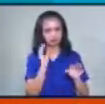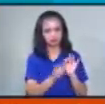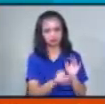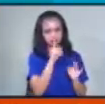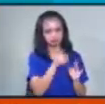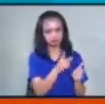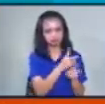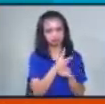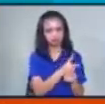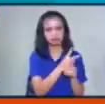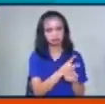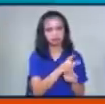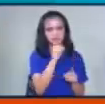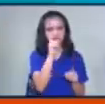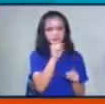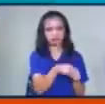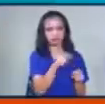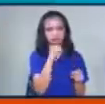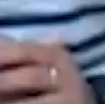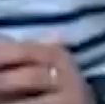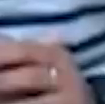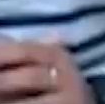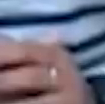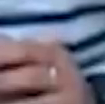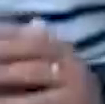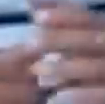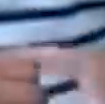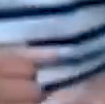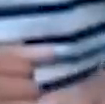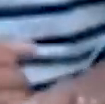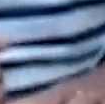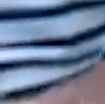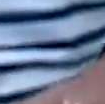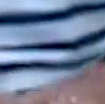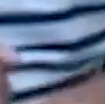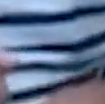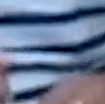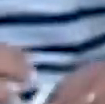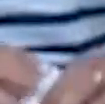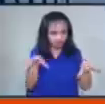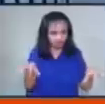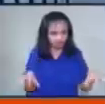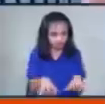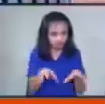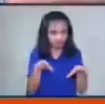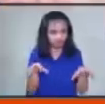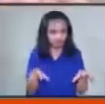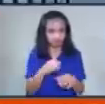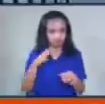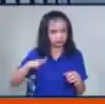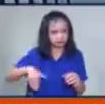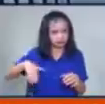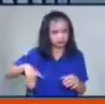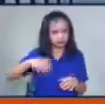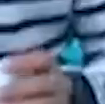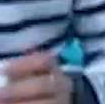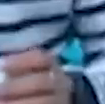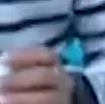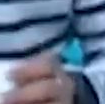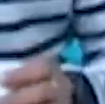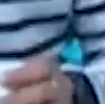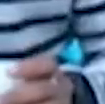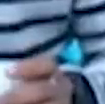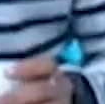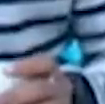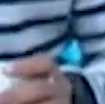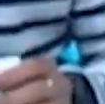nyo po sila, sir, hindi saan sila pumunta rito. Alam mo ba yan, sir? Kung hindi dahil sa kanila, sir, sa pawis nila, sa puyat nila, wala ka sana dyan sa agency